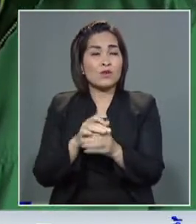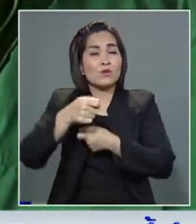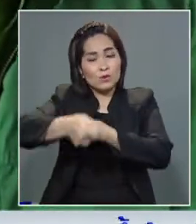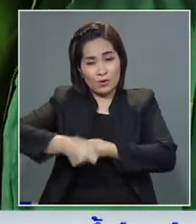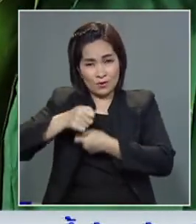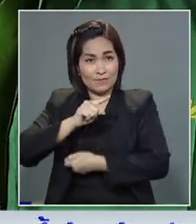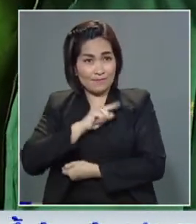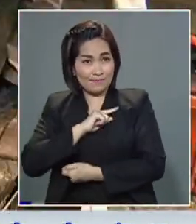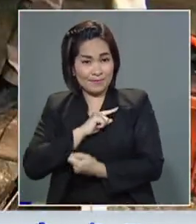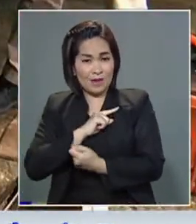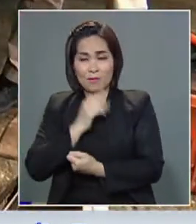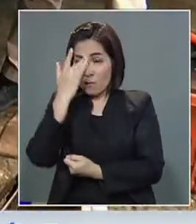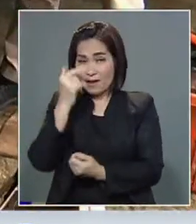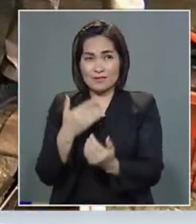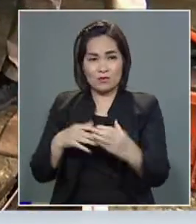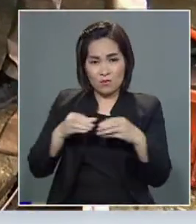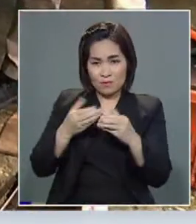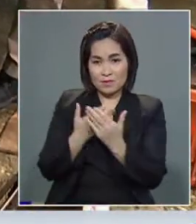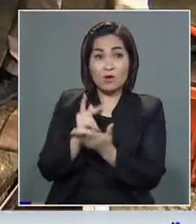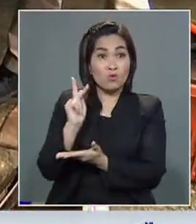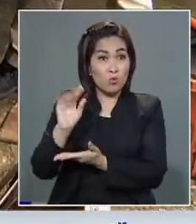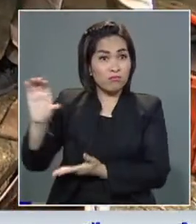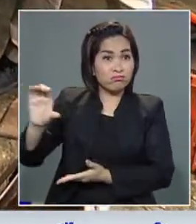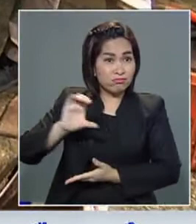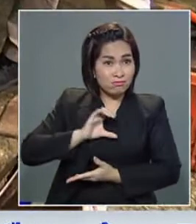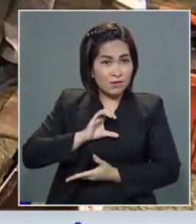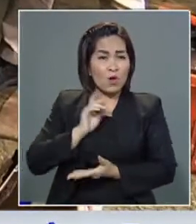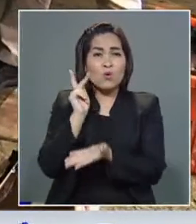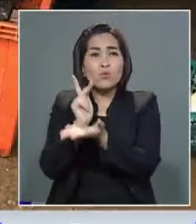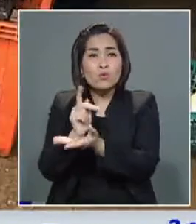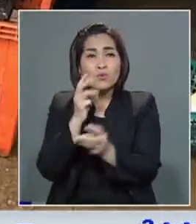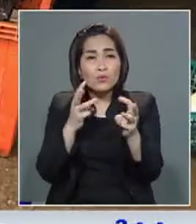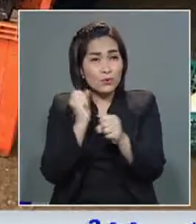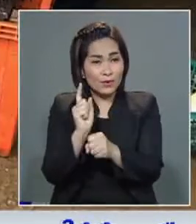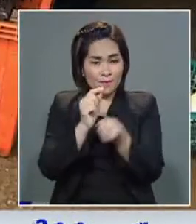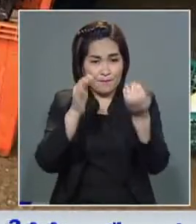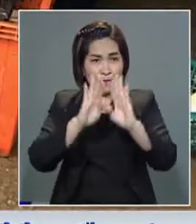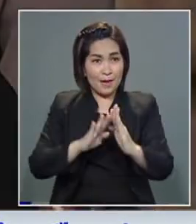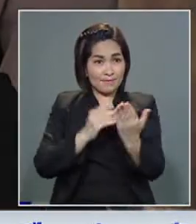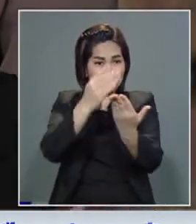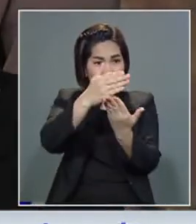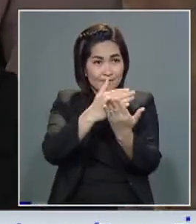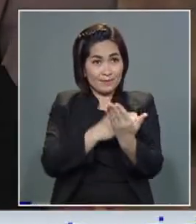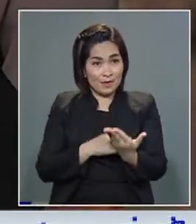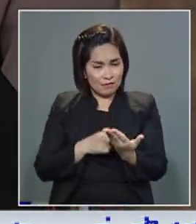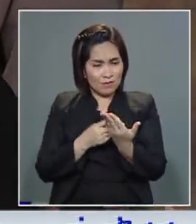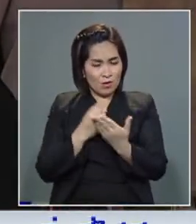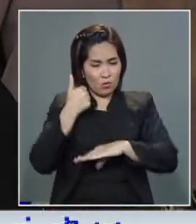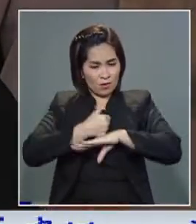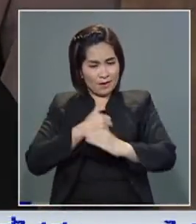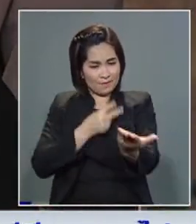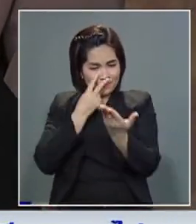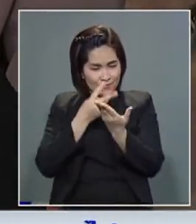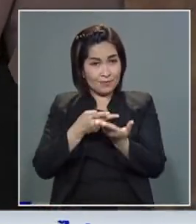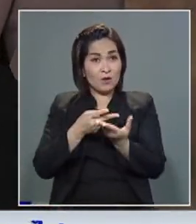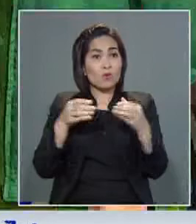เนี่ยค่ะก็คือกู้ของธนาคารทกสก็คือว่าเวลาเราจะไปกู้เราก็จะมีแบบฟอร์มมาให้ท่านหัวหน้าเขาดูว่าเราทำธุร